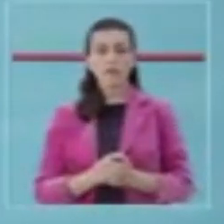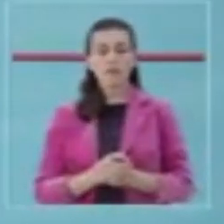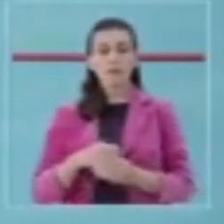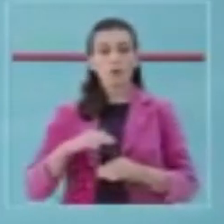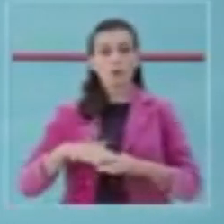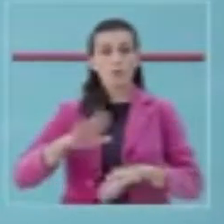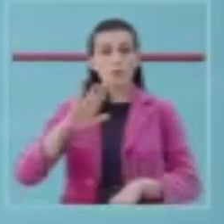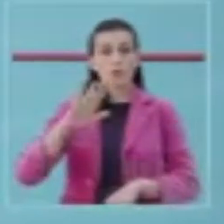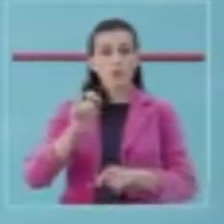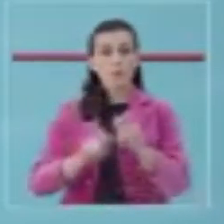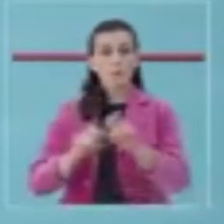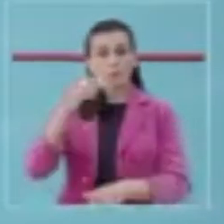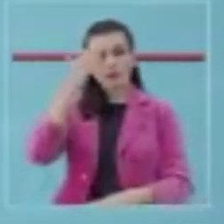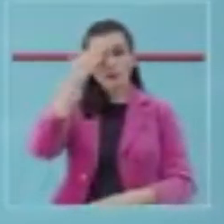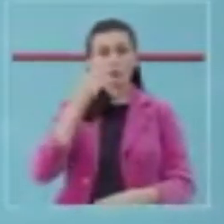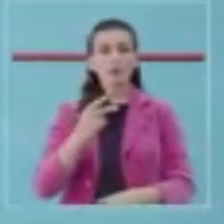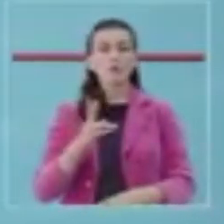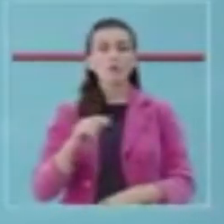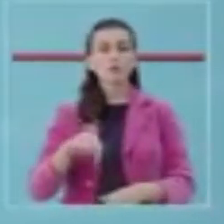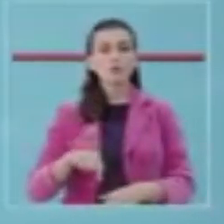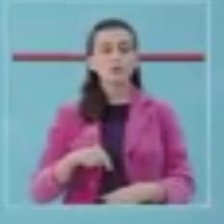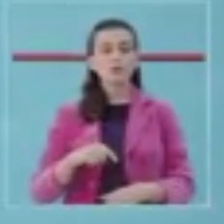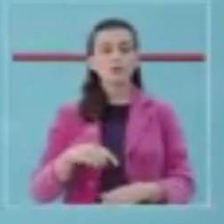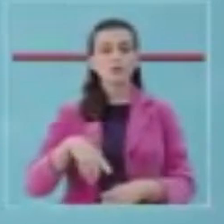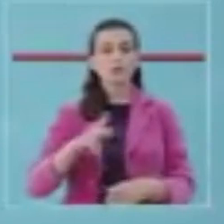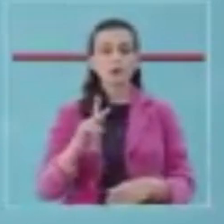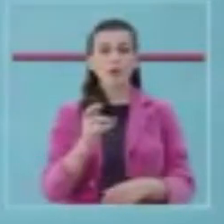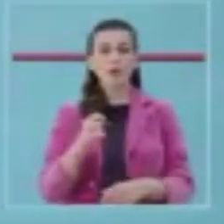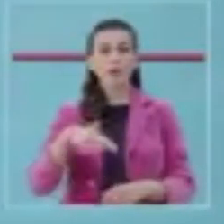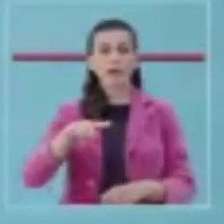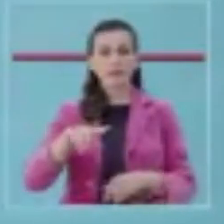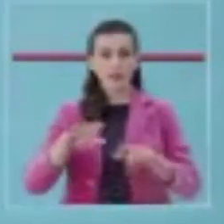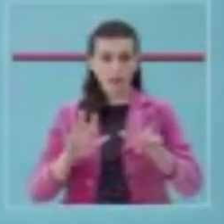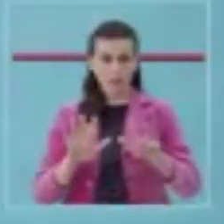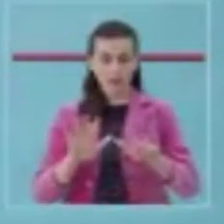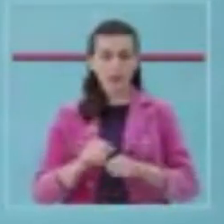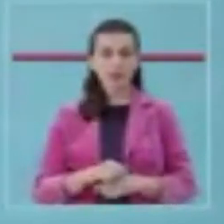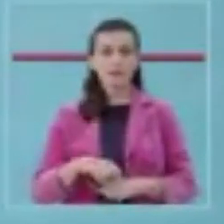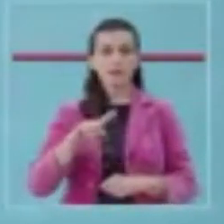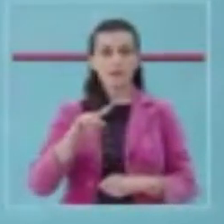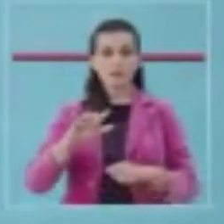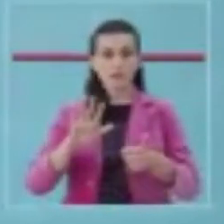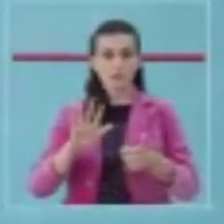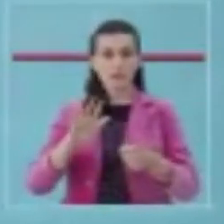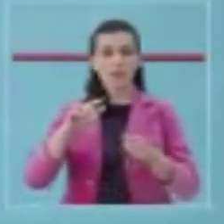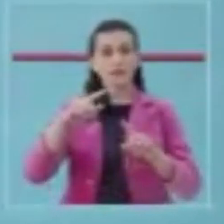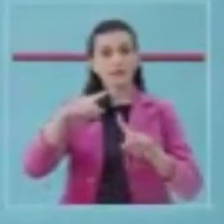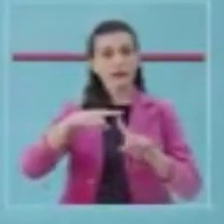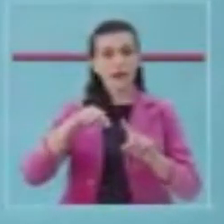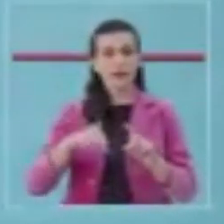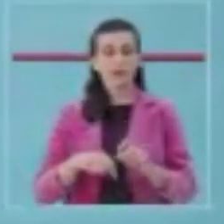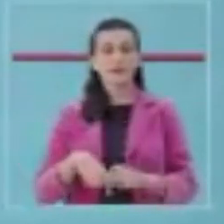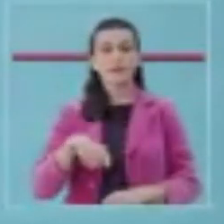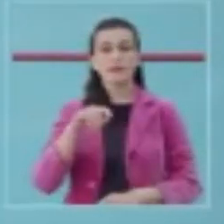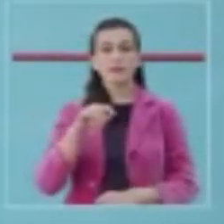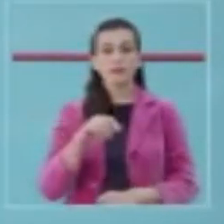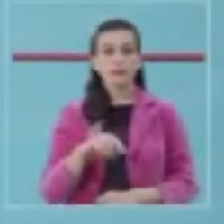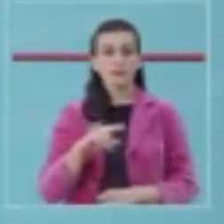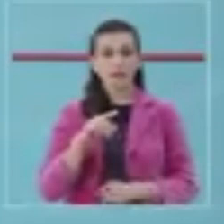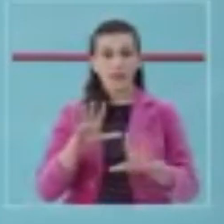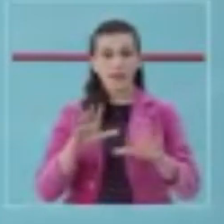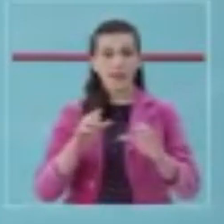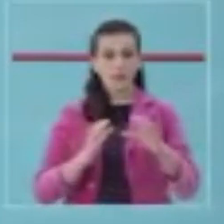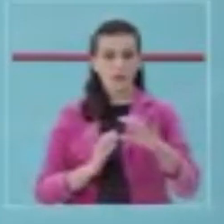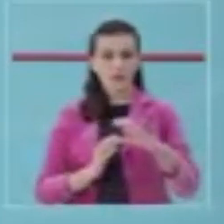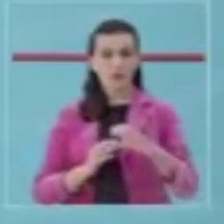më të lartë të prekurve ditor e ka Kruja me 18 raste. Kemi 16 të prekur në Tiranë, 10 raste